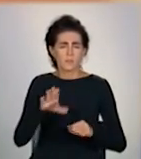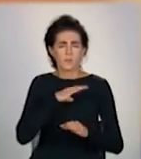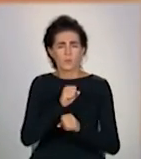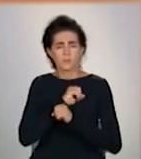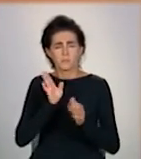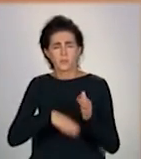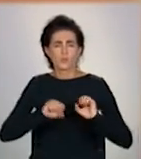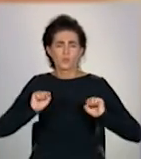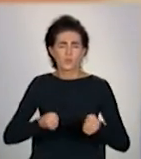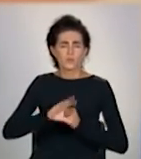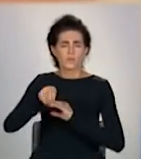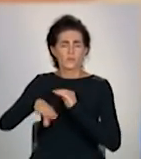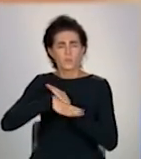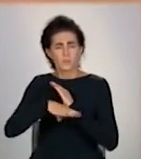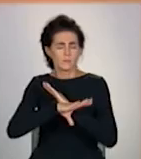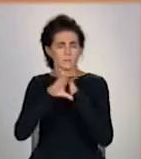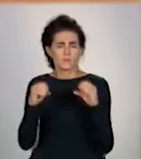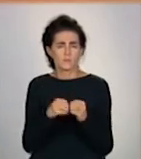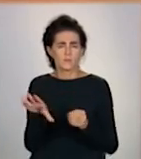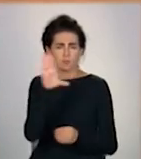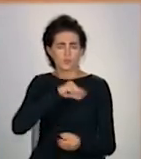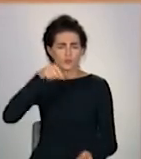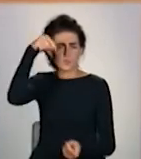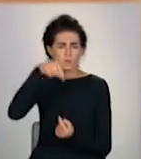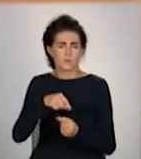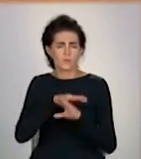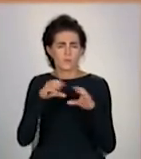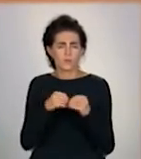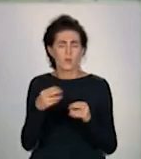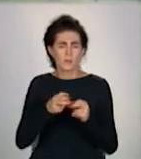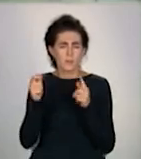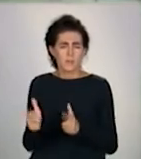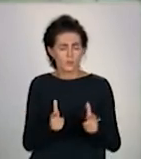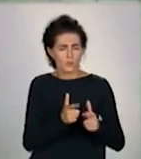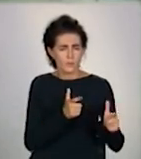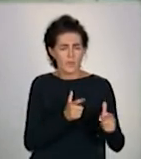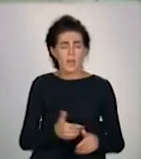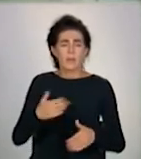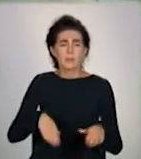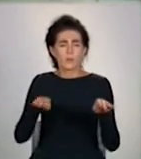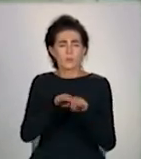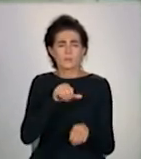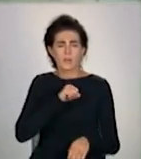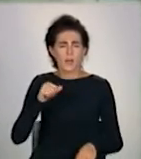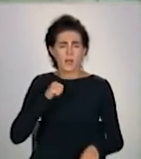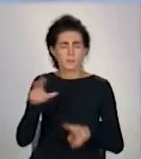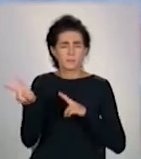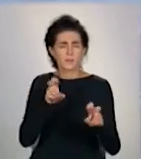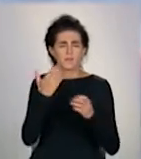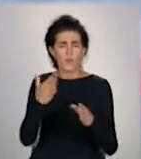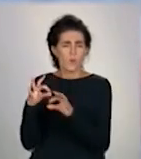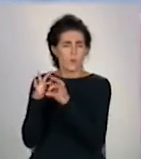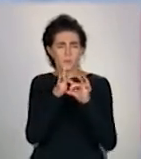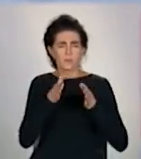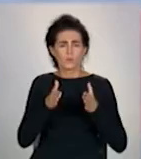там хороші друзі, там стінка відповідає, в принципі, підготовці. Це та сама еталонна олімпійська траса, на